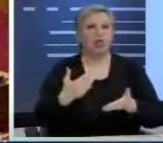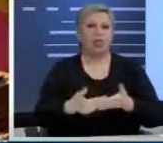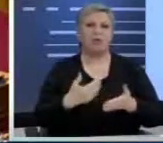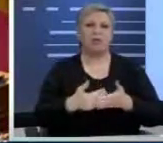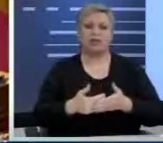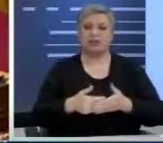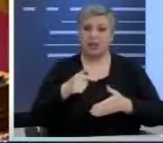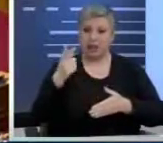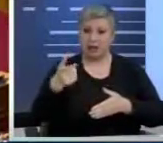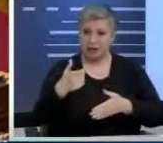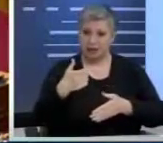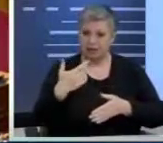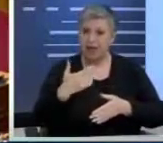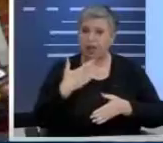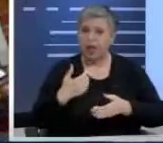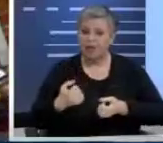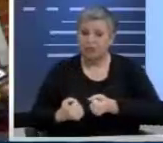καρέκλες.